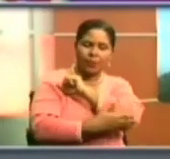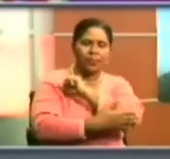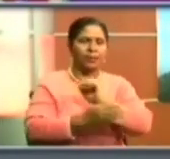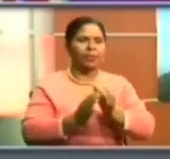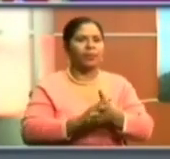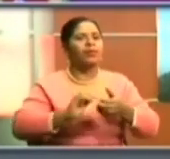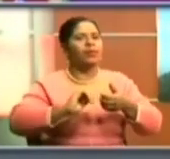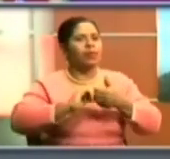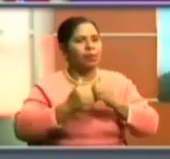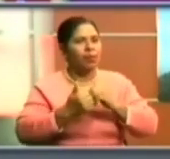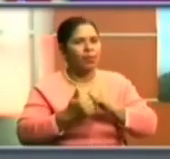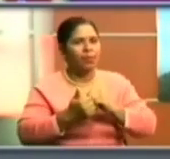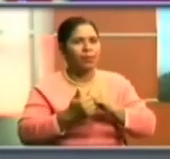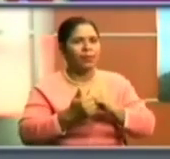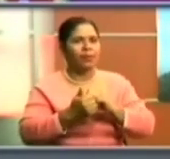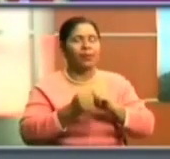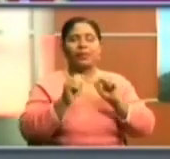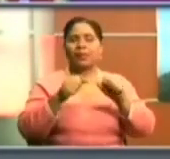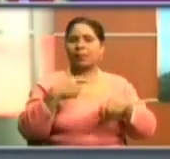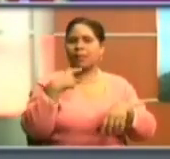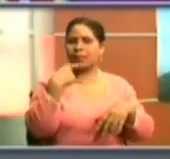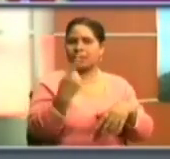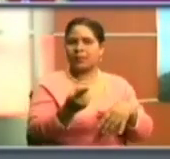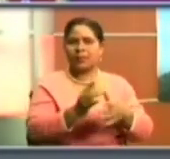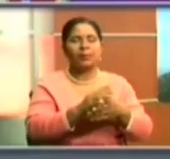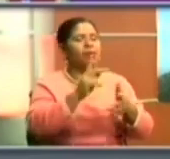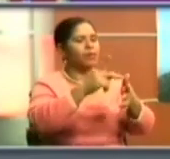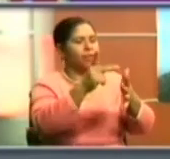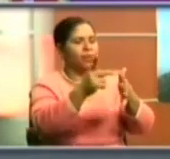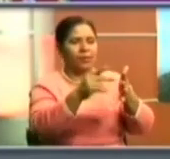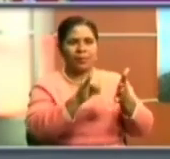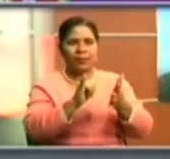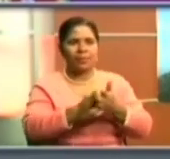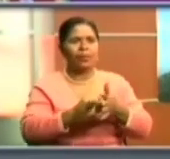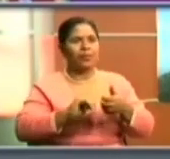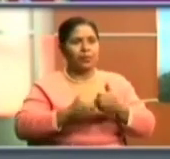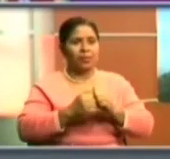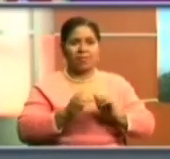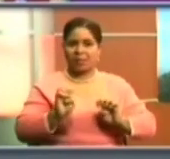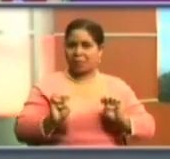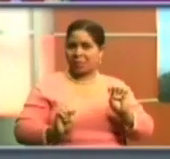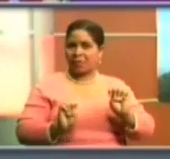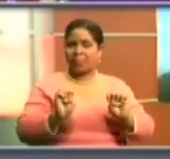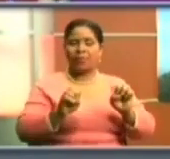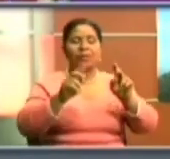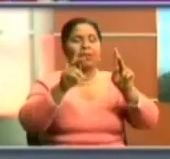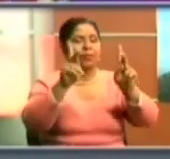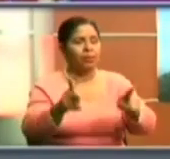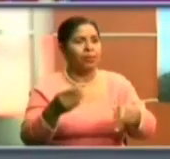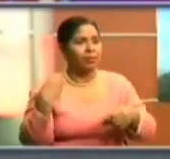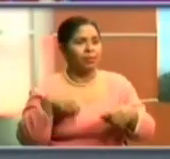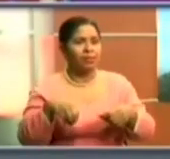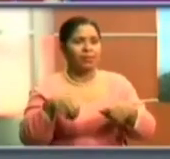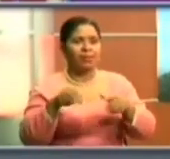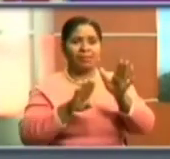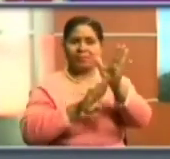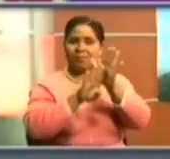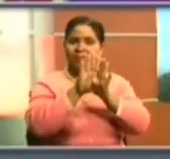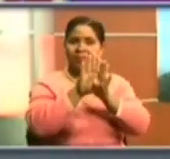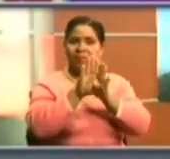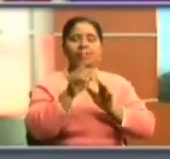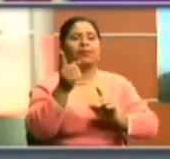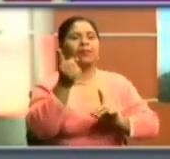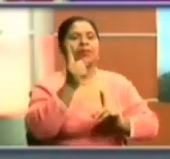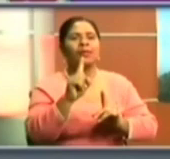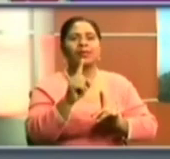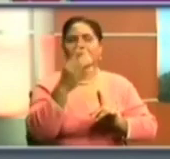qui gens d'Acadie, population, qui gens évoluent, est-ce que quantité de monde grandit, qui côté